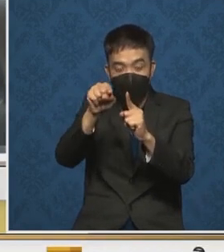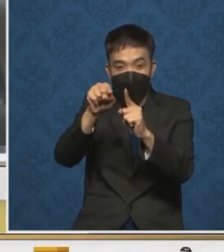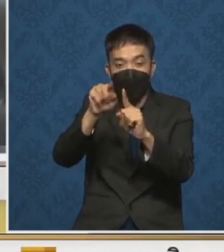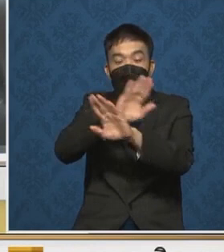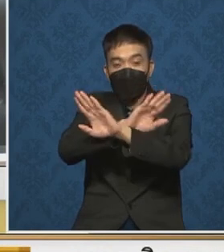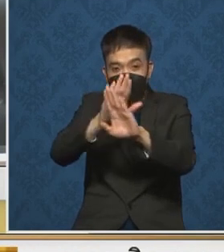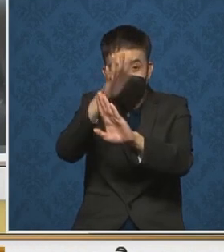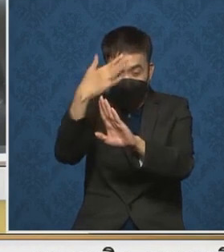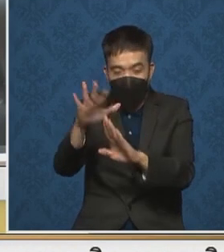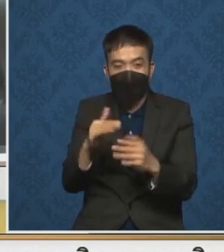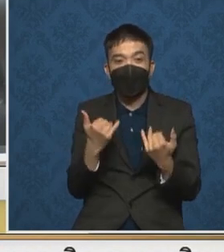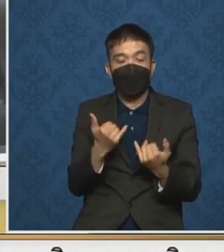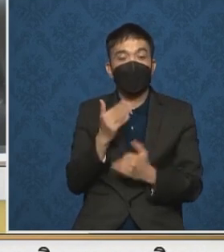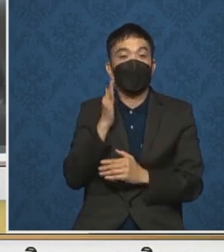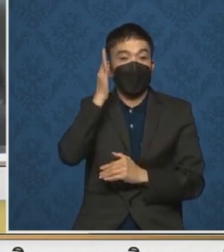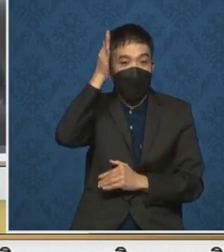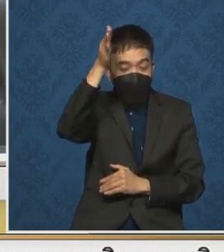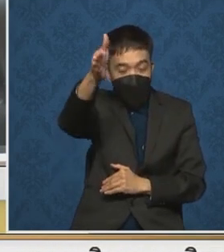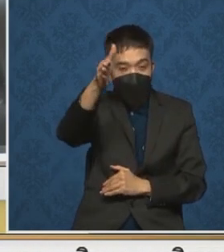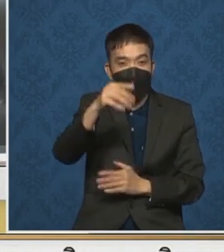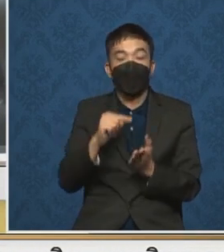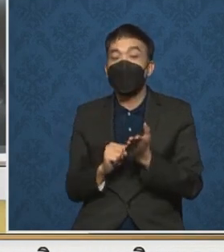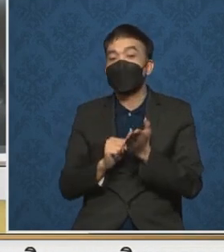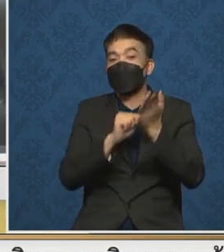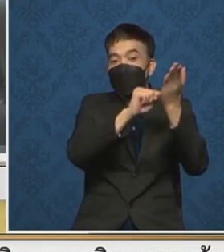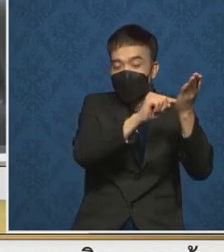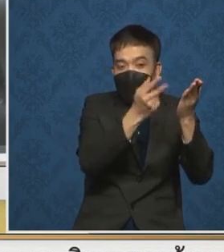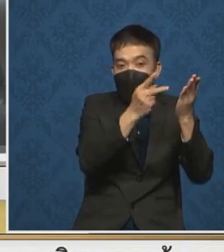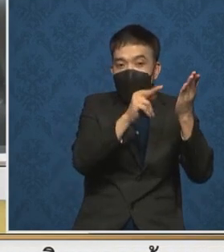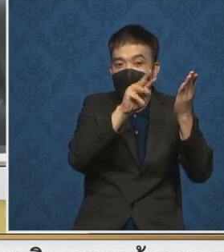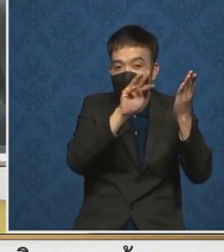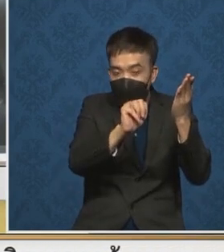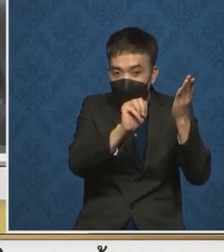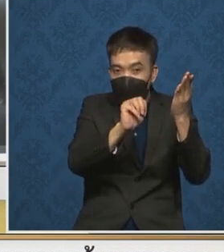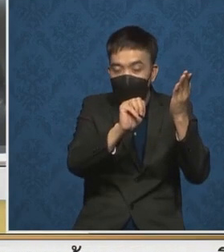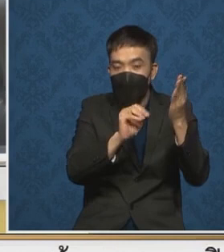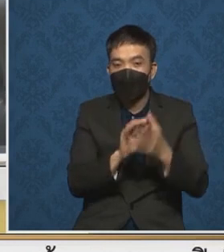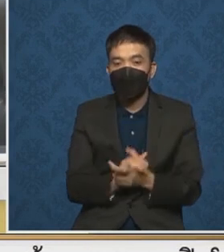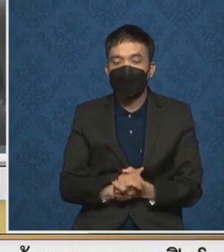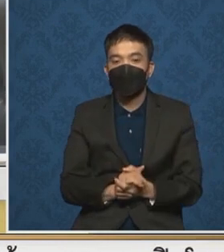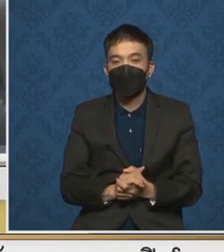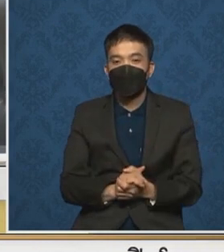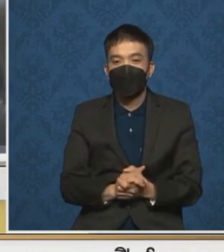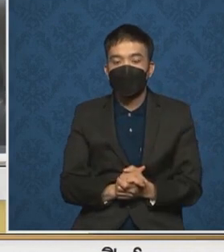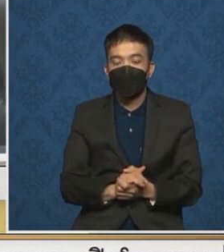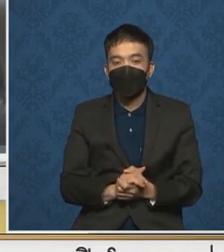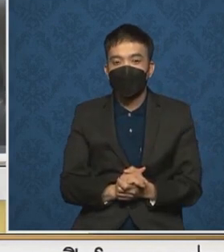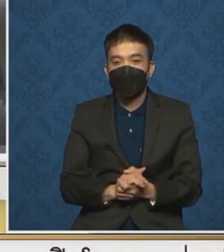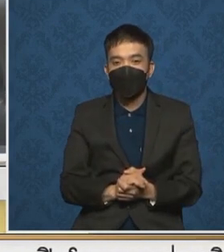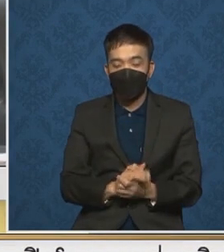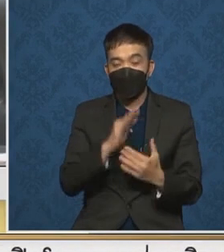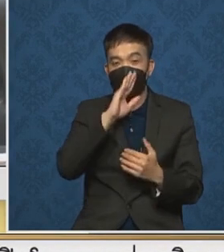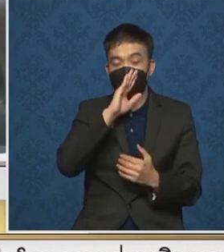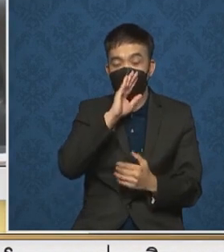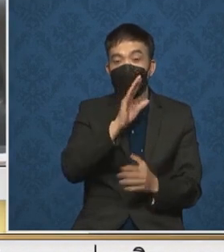ที่ตองเสนอนะการทำแผนพัฒนาคือขณะกรรมการยุทธศาตร์จัหดเจ็แนพกใต้นะก็ปากฏ